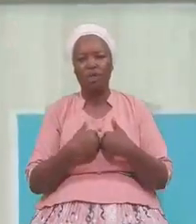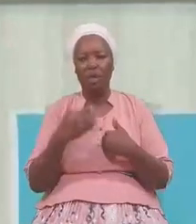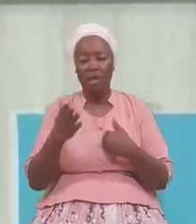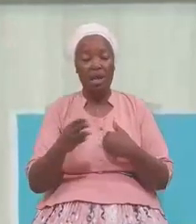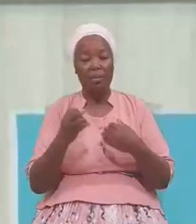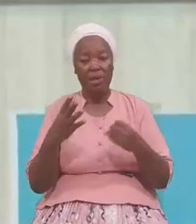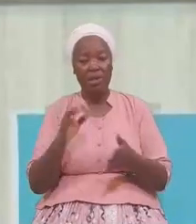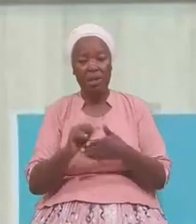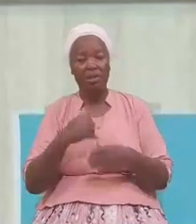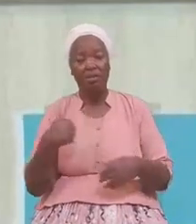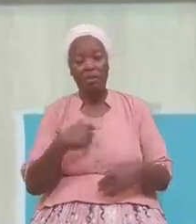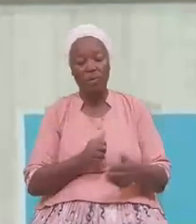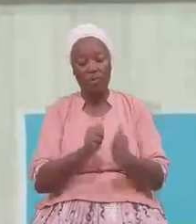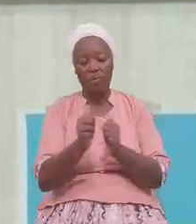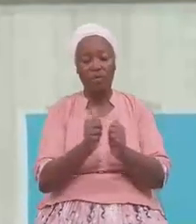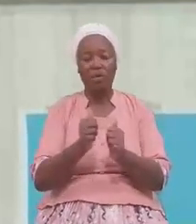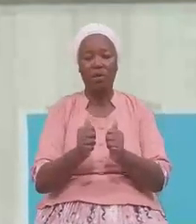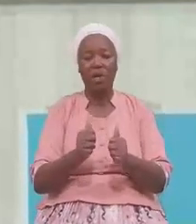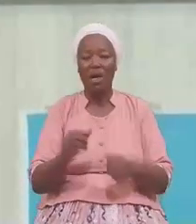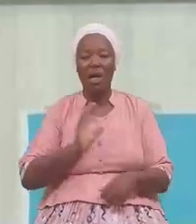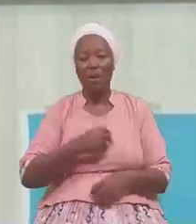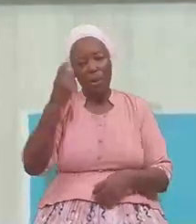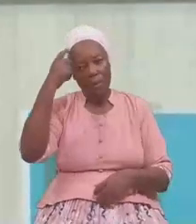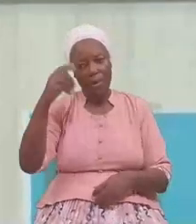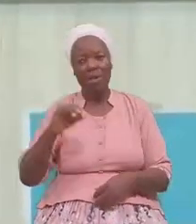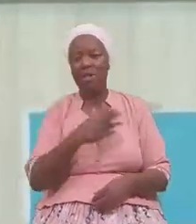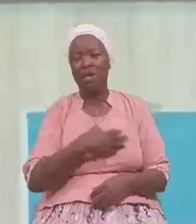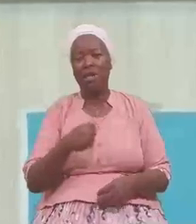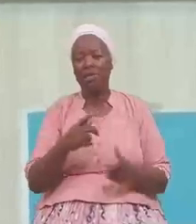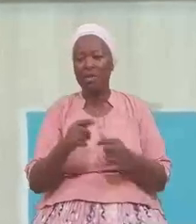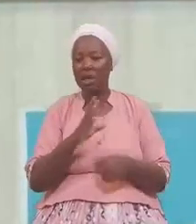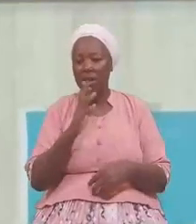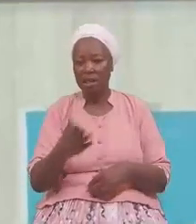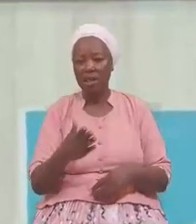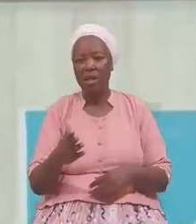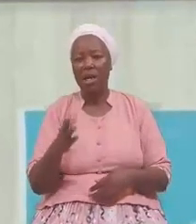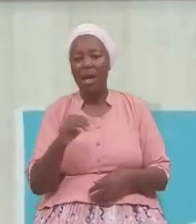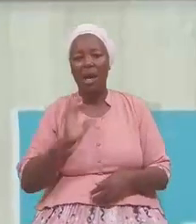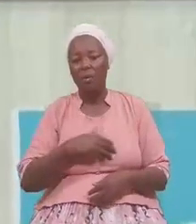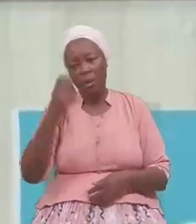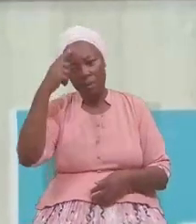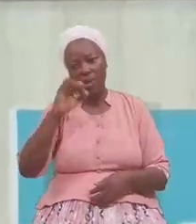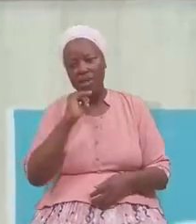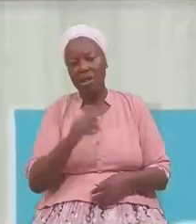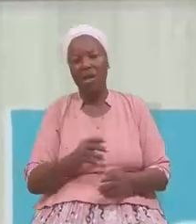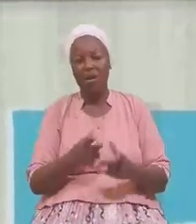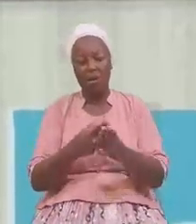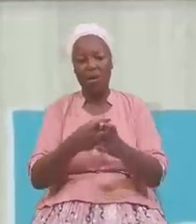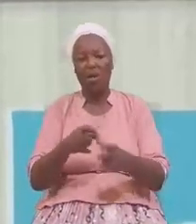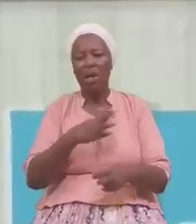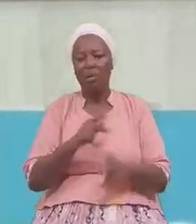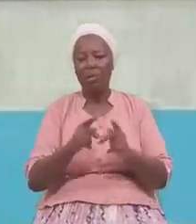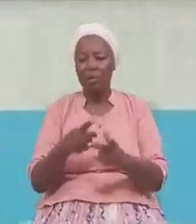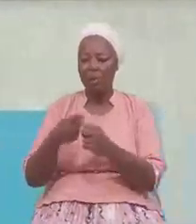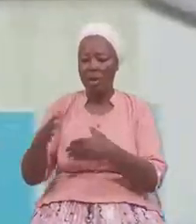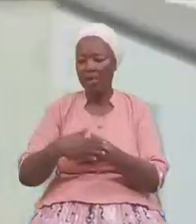Il y a beaucoup de choses que nous poursuivons. Nos pensées courent et les gens courent après ceci, après